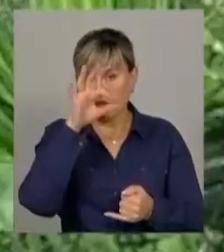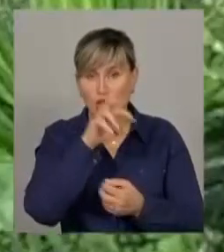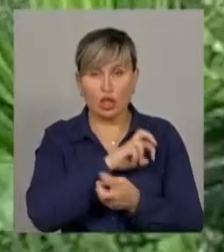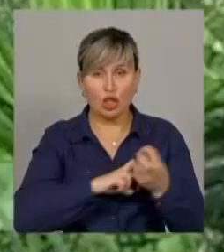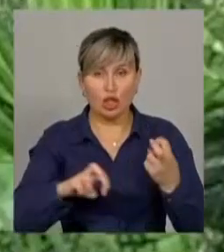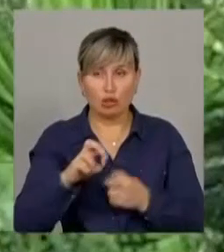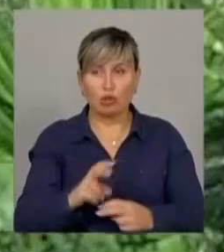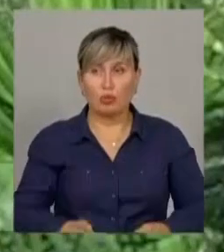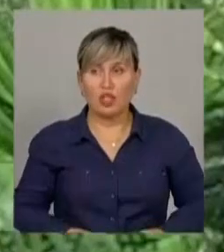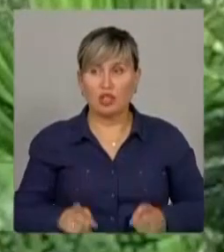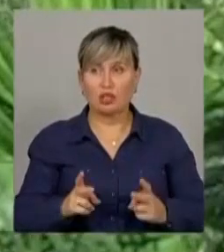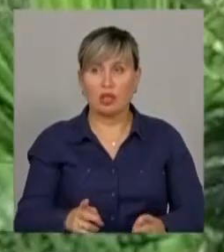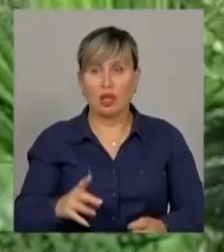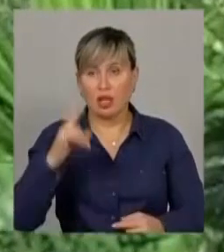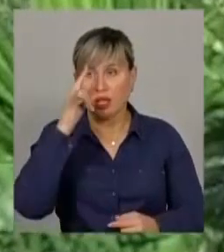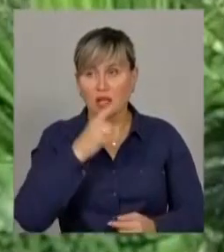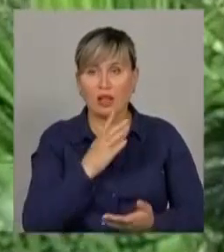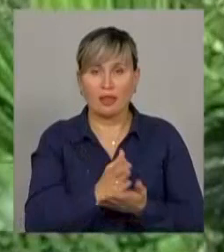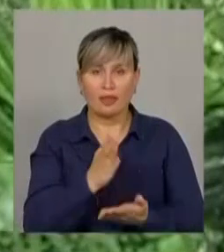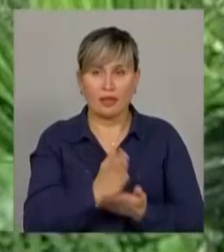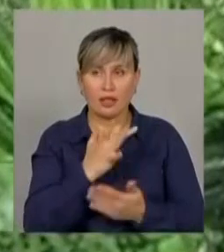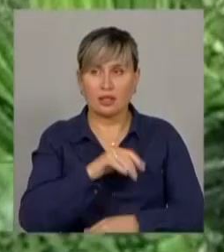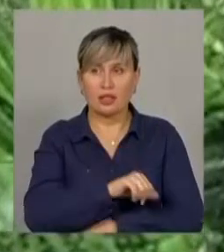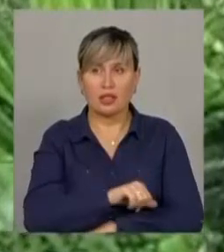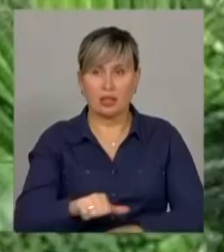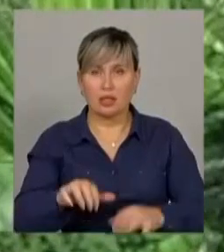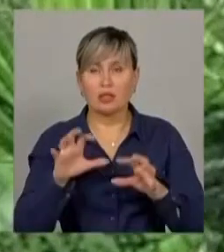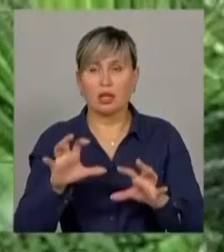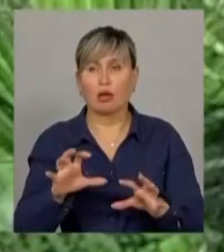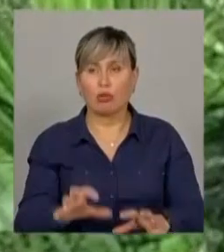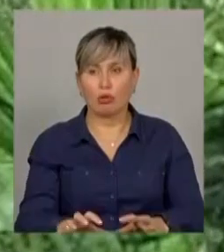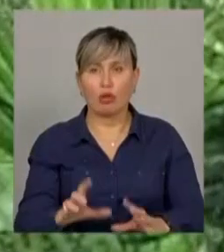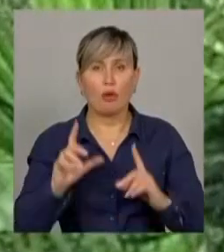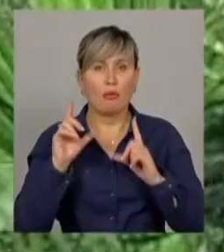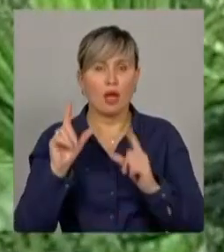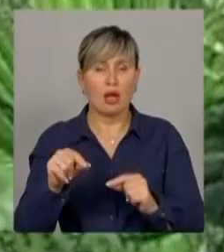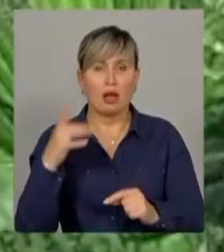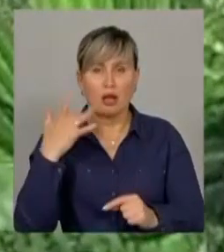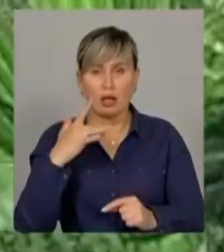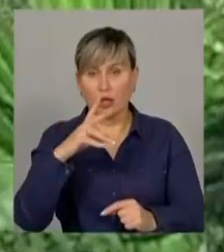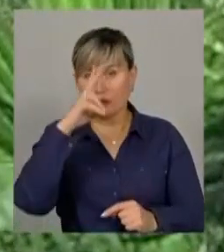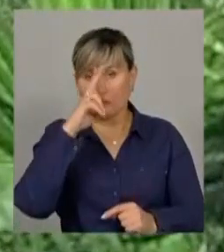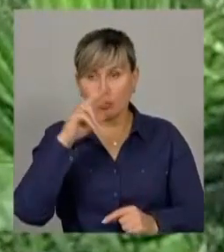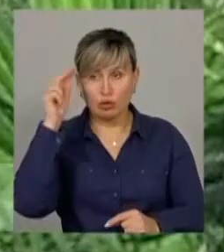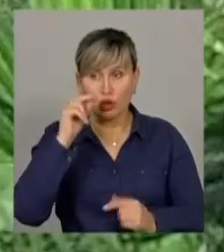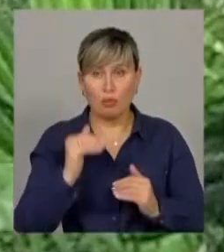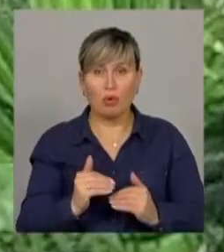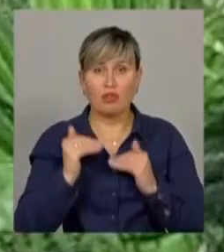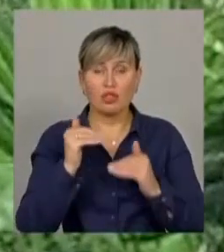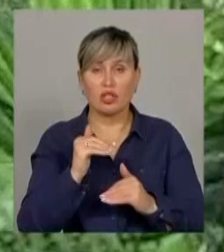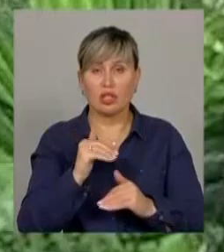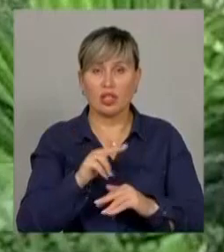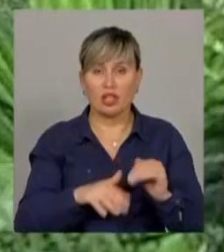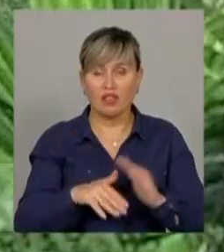заявили в профильном ведомстве, казахстанец находится за границей законно. Он поехал в Штаты на двухмесячные курсы повышения квалификации